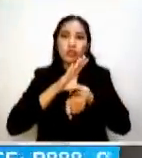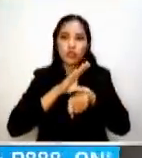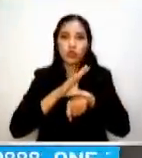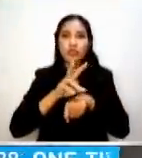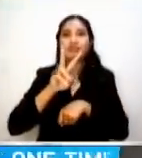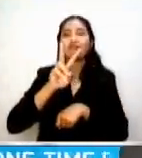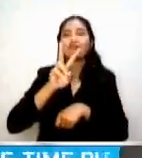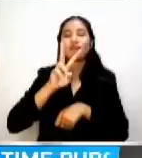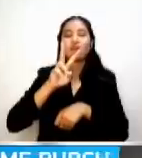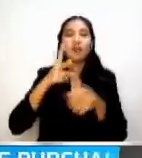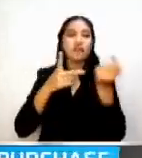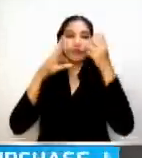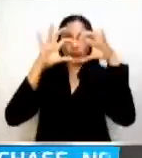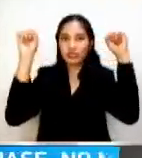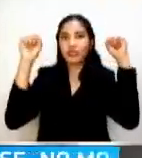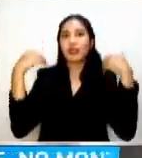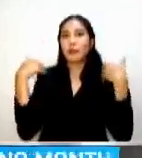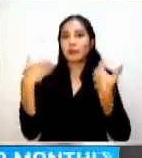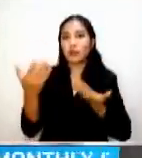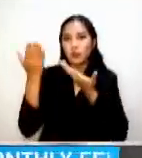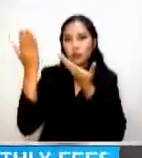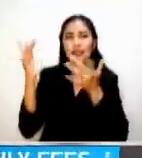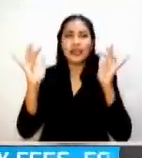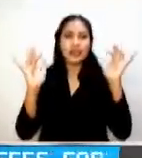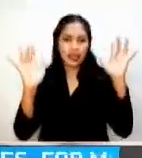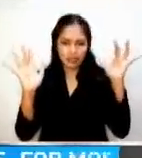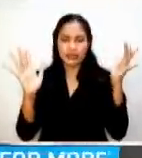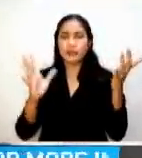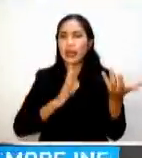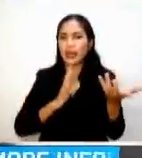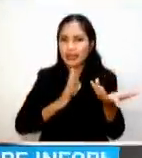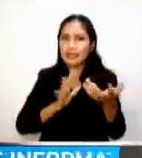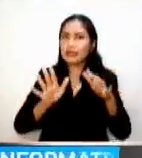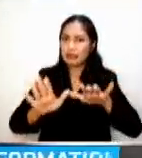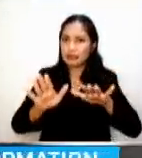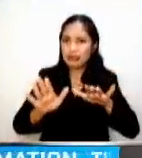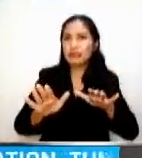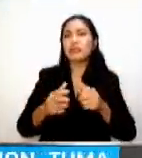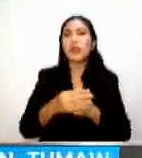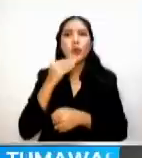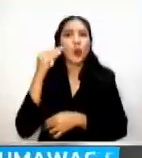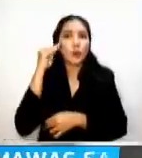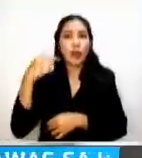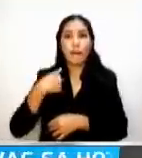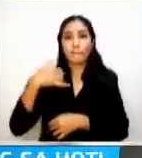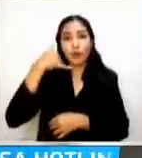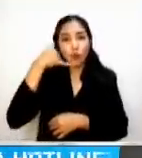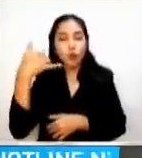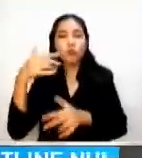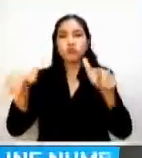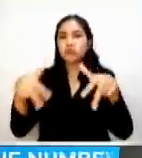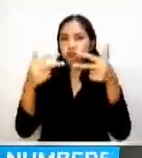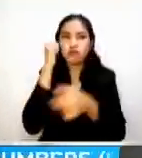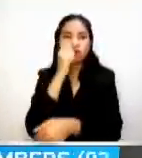kayo lalo sa hospital. You'll be fine at home. Tatawagan ko ho kayo araw-araw, kukumustahin ko po kayo. So if we